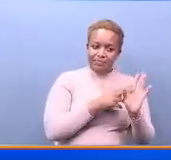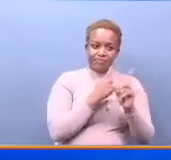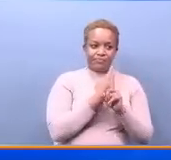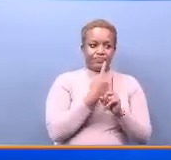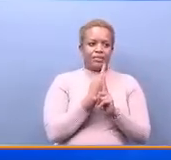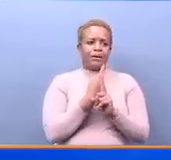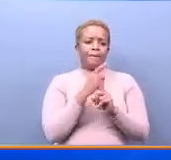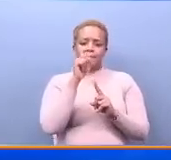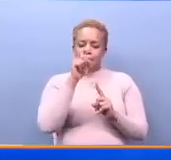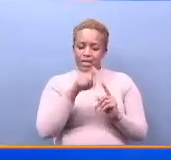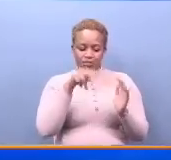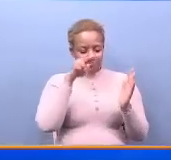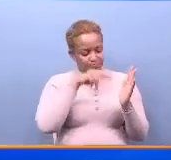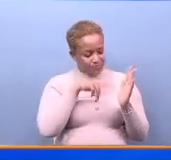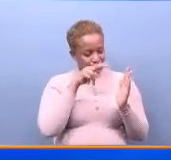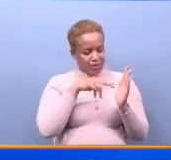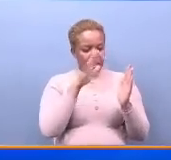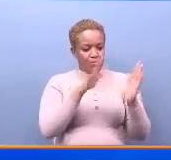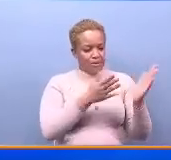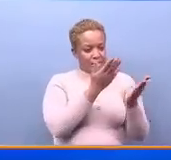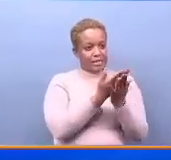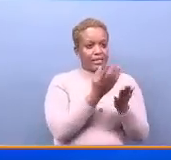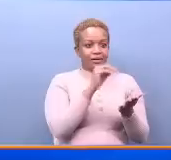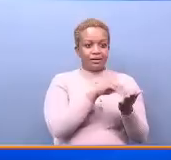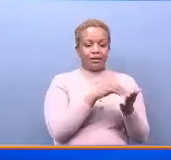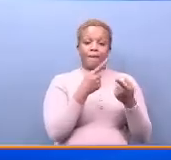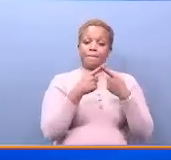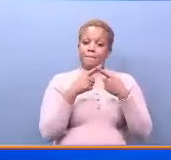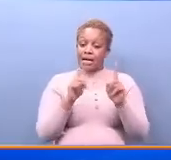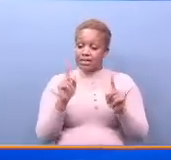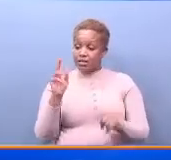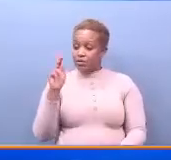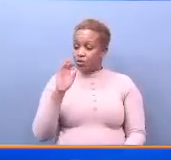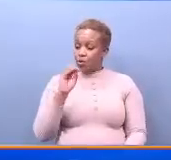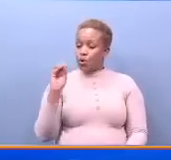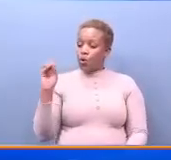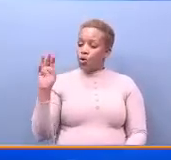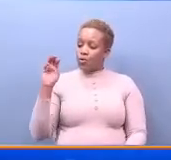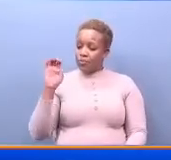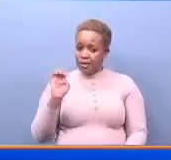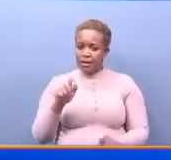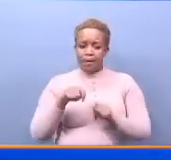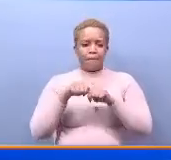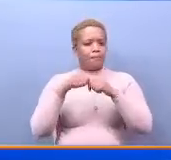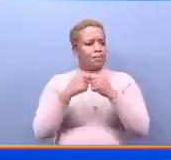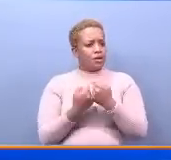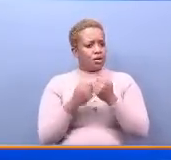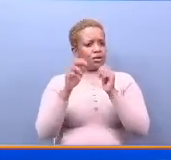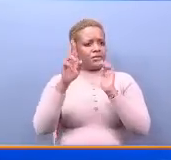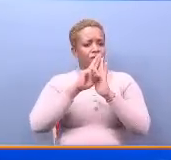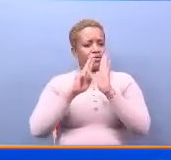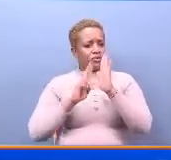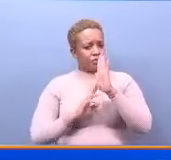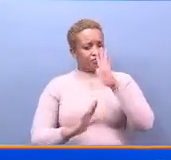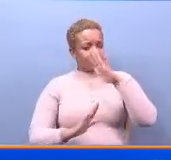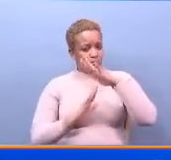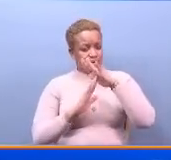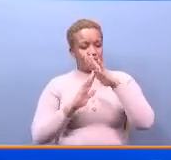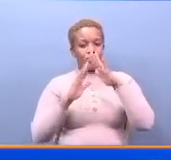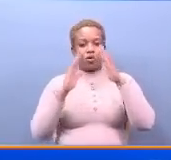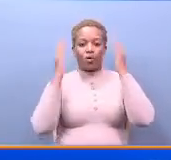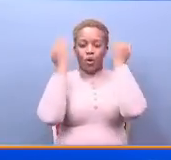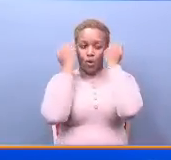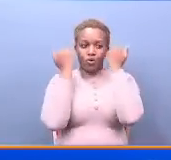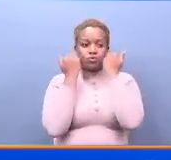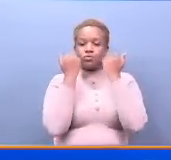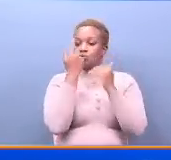moja by moja tuweke na tuwasafu tena. Lakini Bi Martha Koome alienda contrary to the rules of the Supreme Court. Yeah? Because